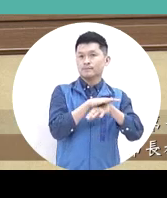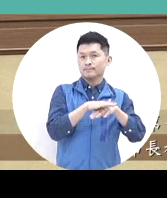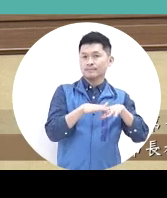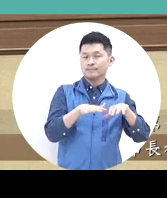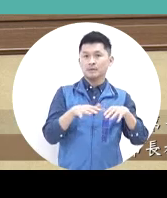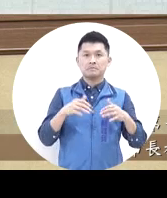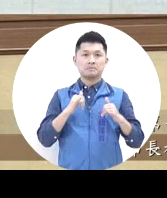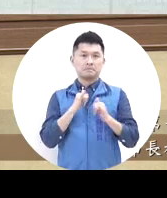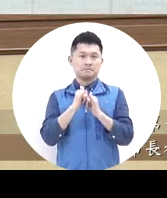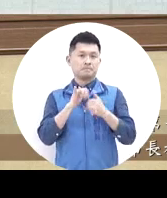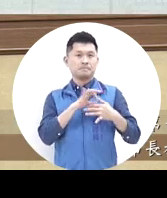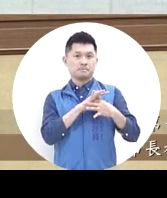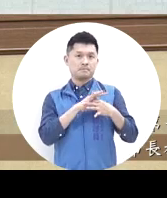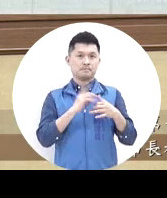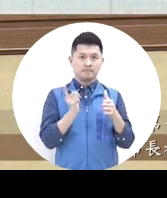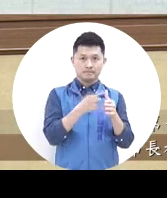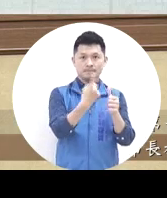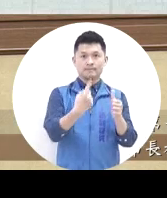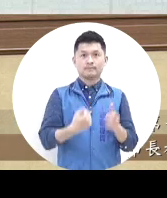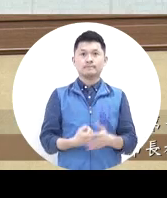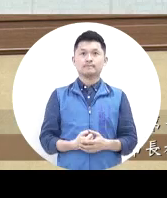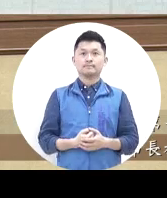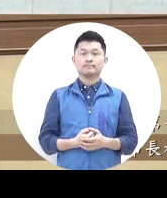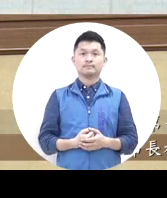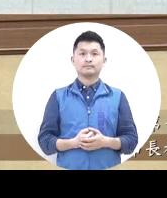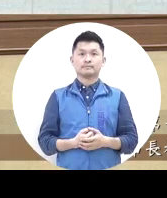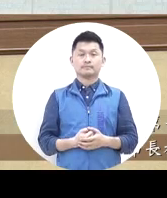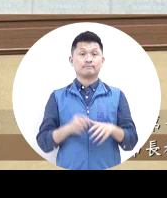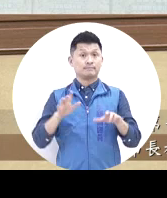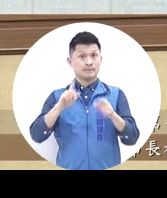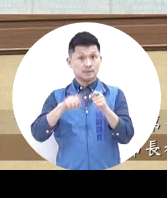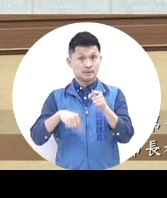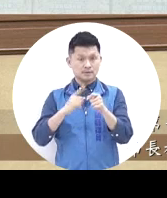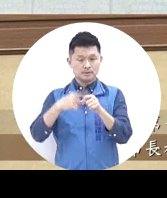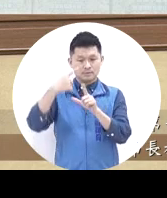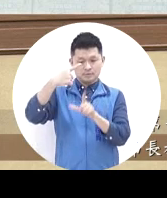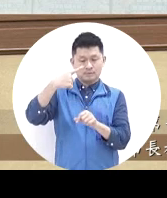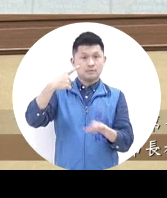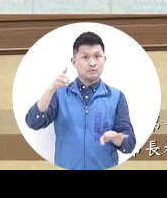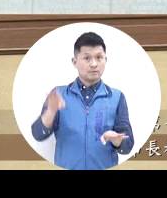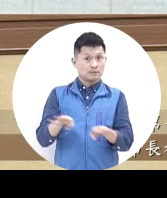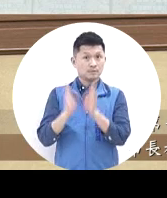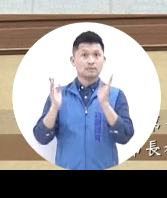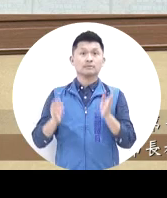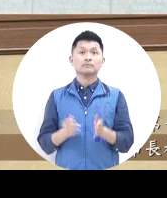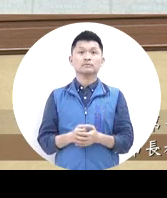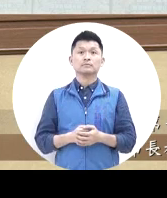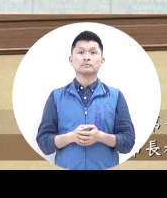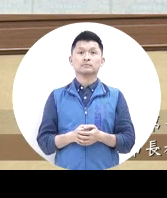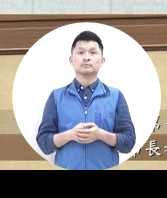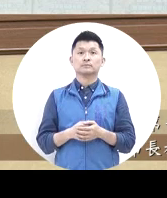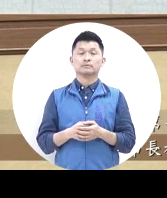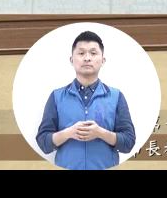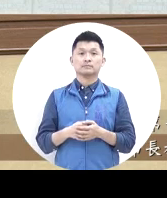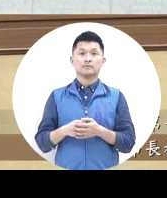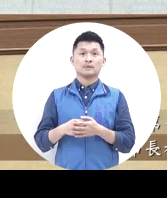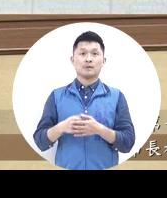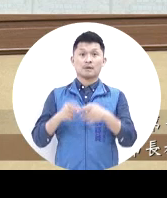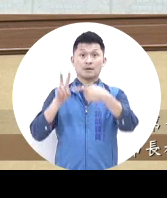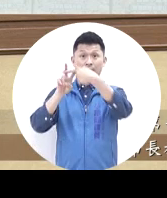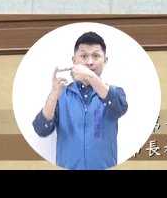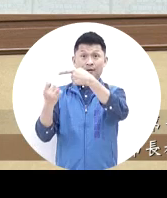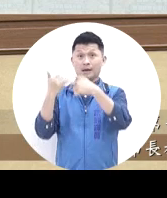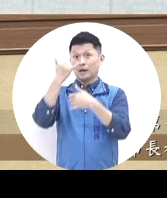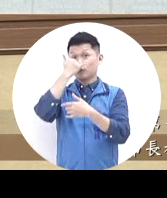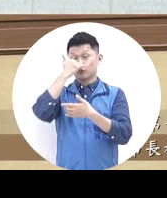最关心的，所以从今年的野猎混开始开放来自进口以后，是